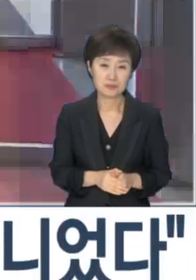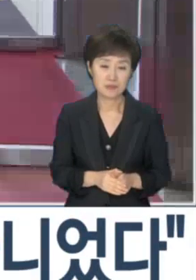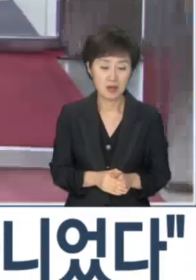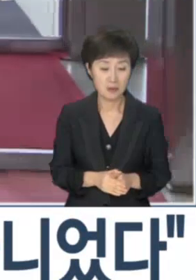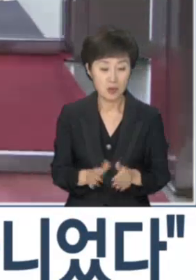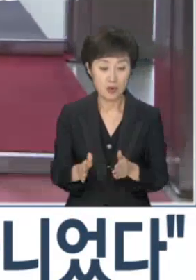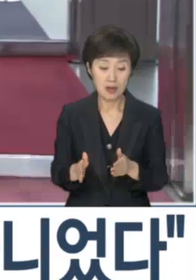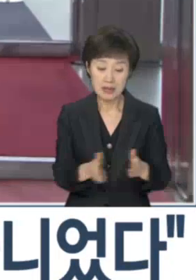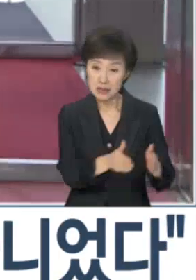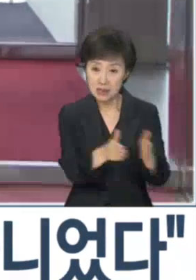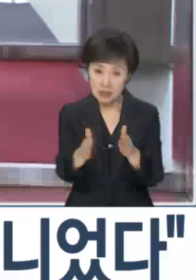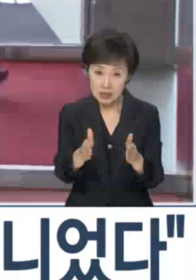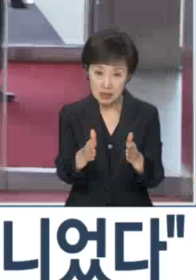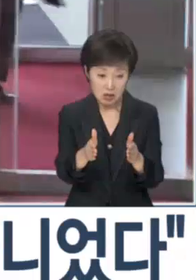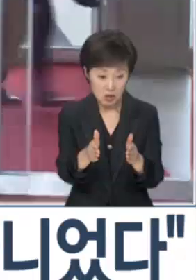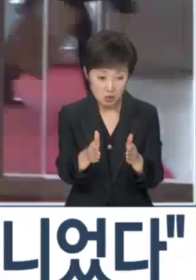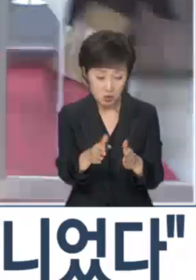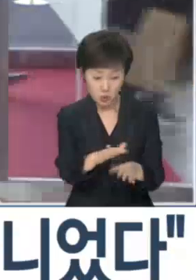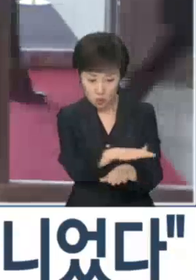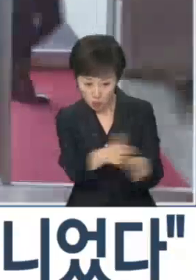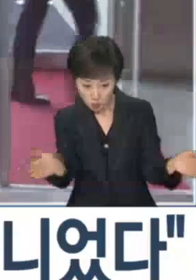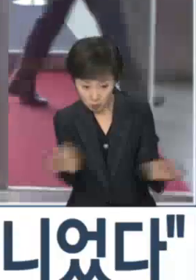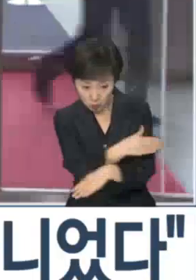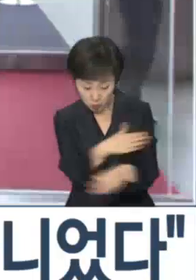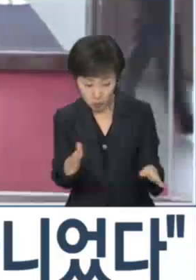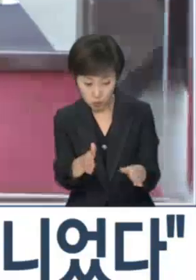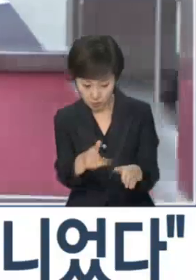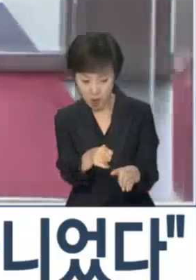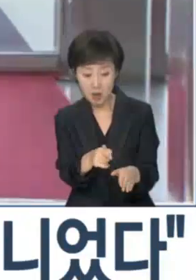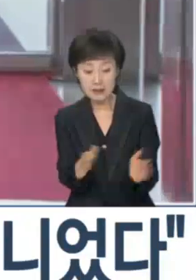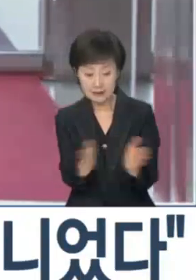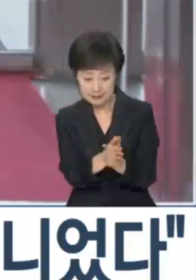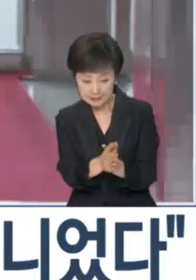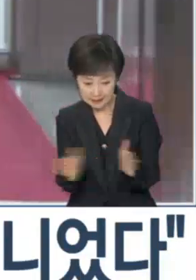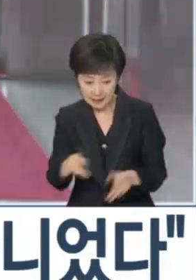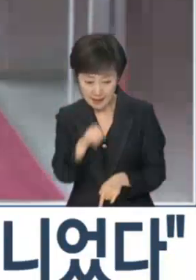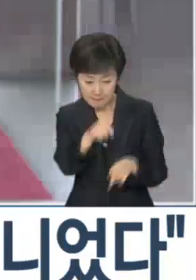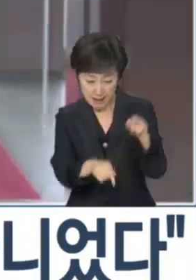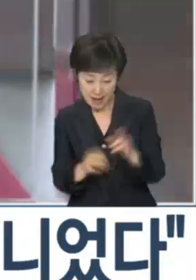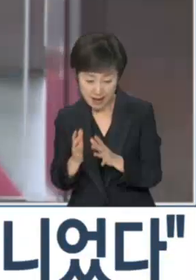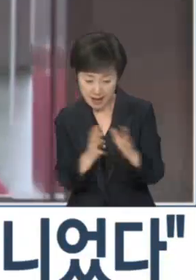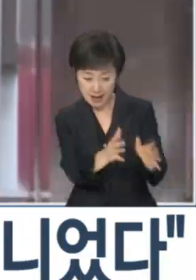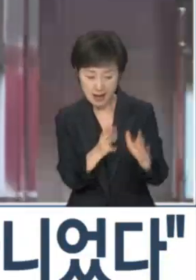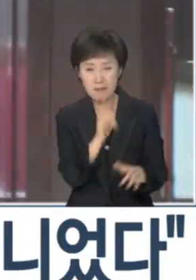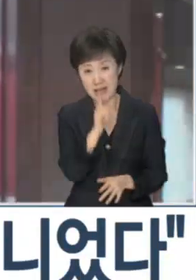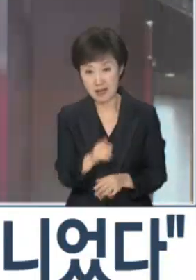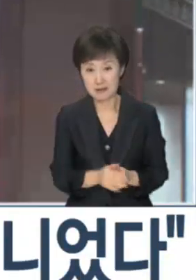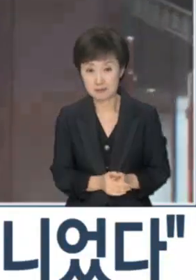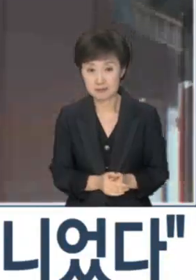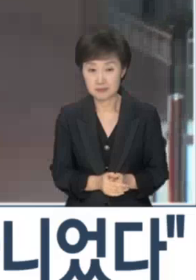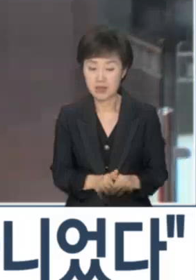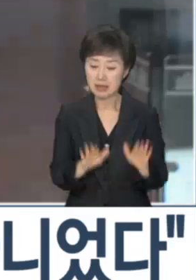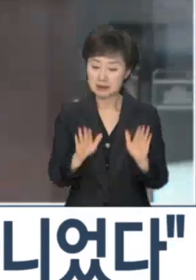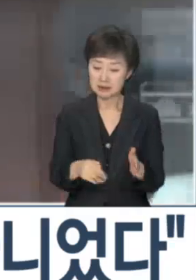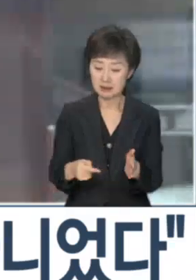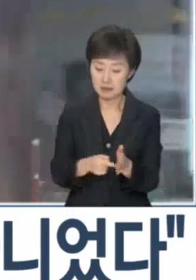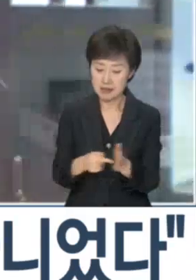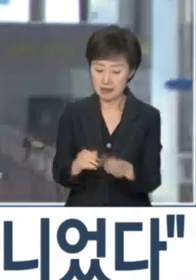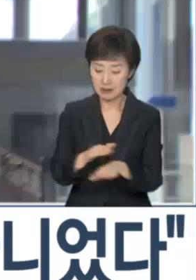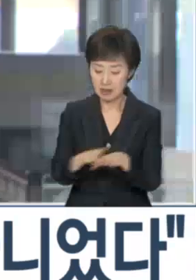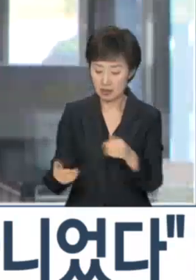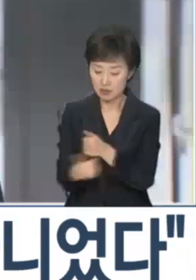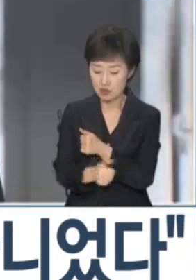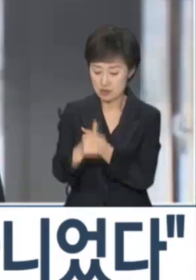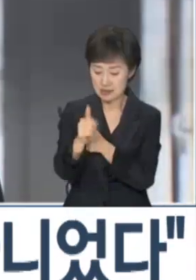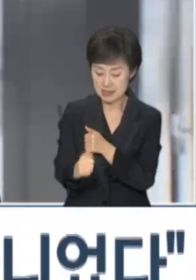간 길보다 가지 않는 길이 훨씬 더 좋아 보이고 그 길을 개척하는데 지금 비대위원장의 지금 현재